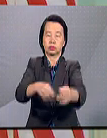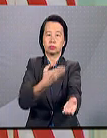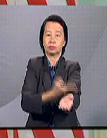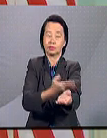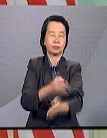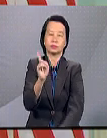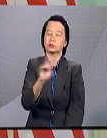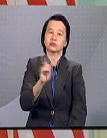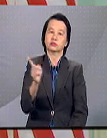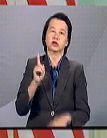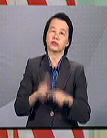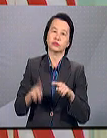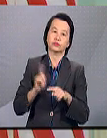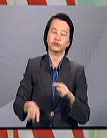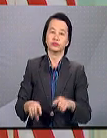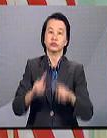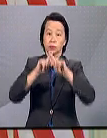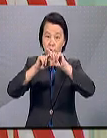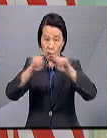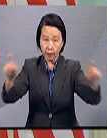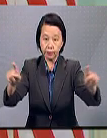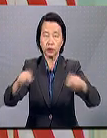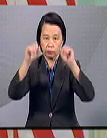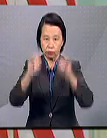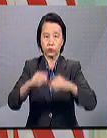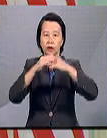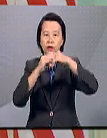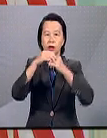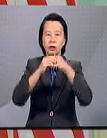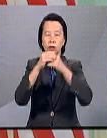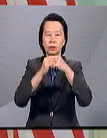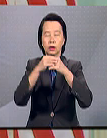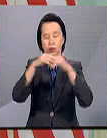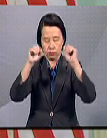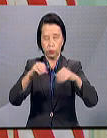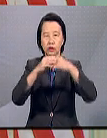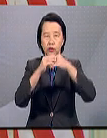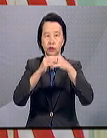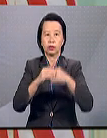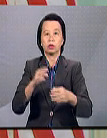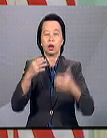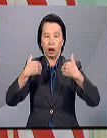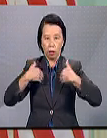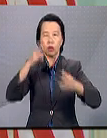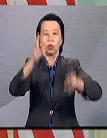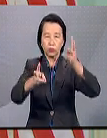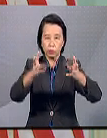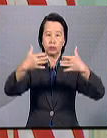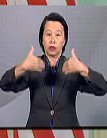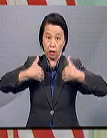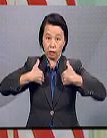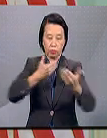Walau bagaimanapun, kita boleh melonggarkan, iaitu walaupun ada buffet